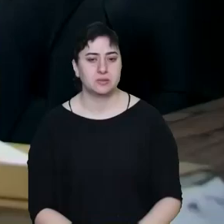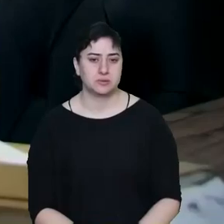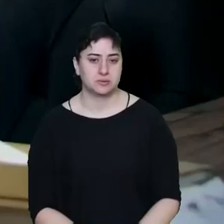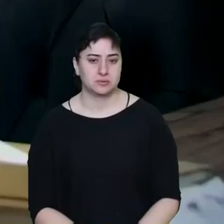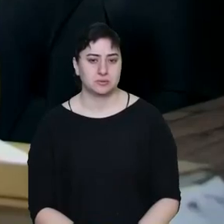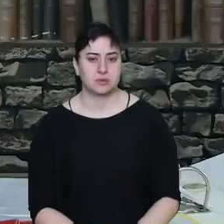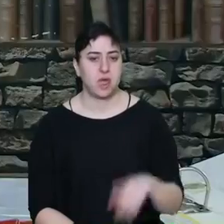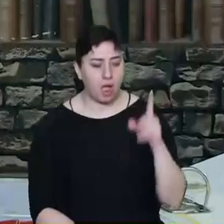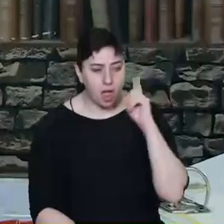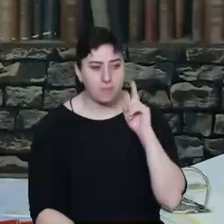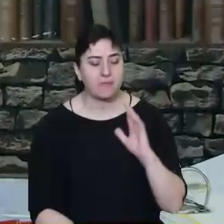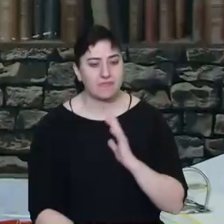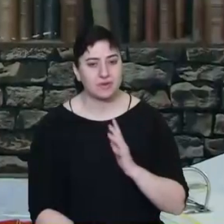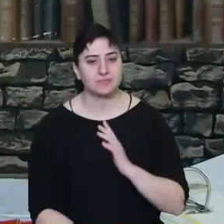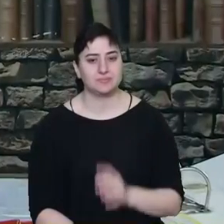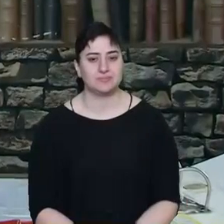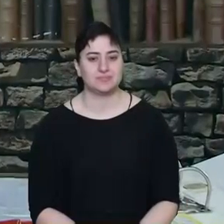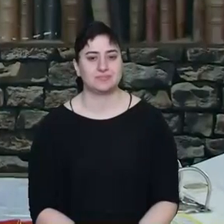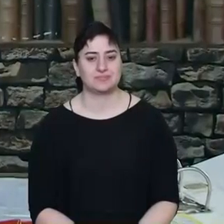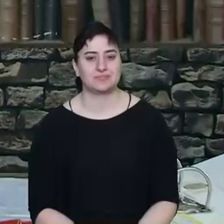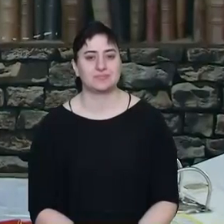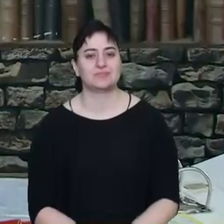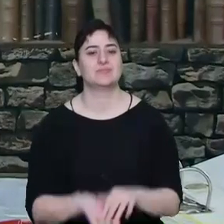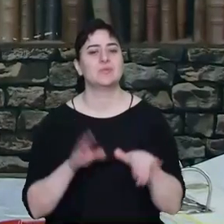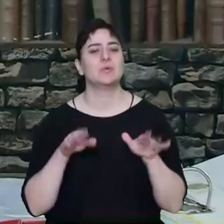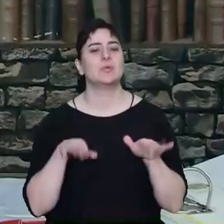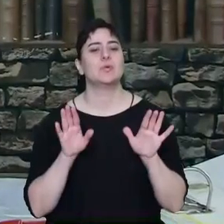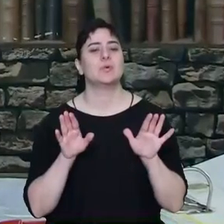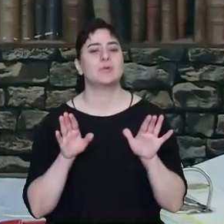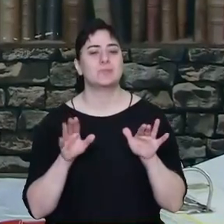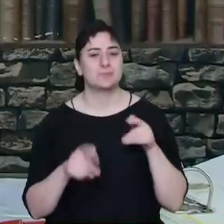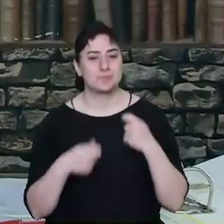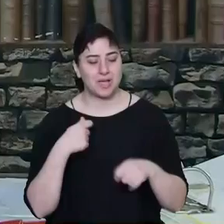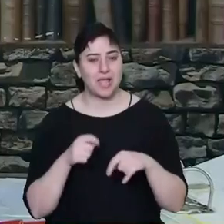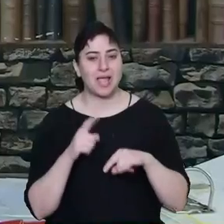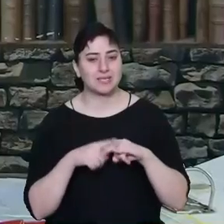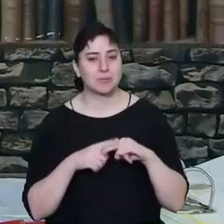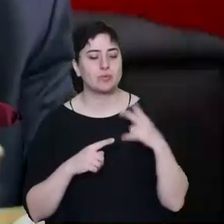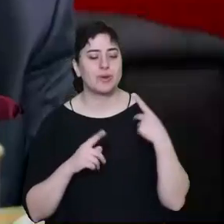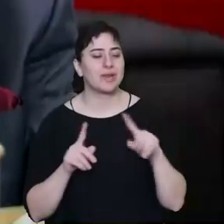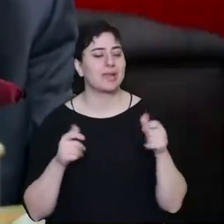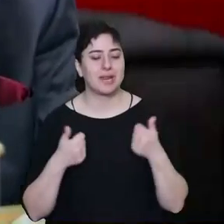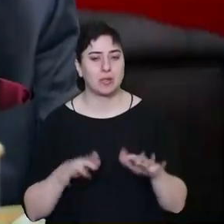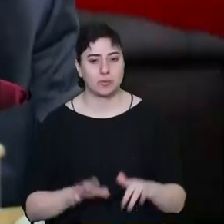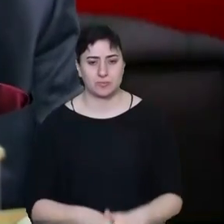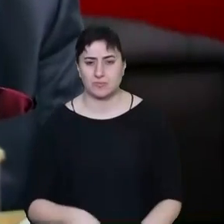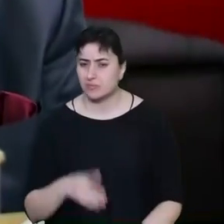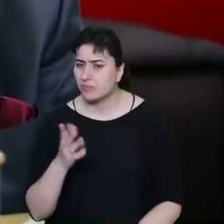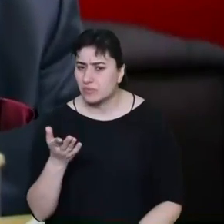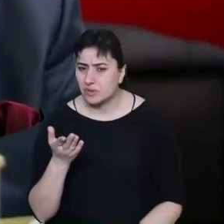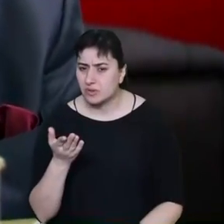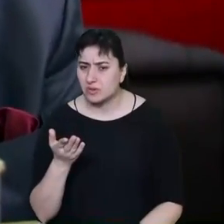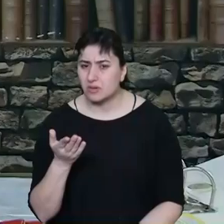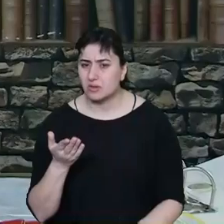Ha, haberiniz var yani. Yok yok, banka hesap numarasına gerek yok. Oğlum ne gerek